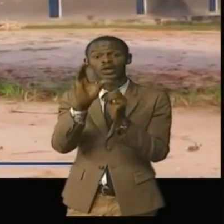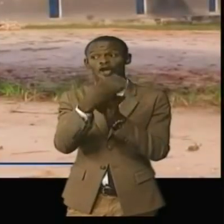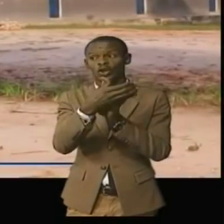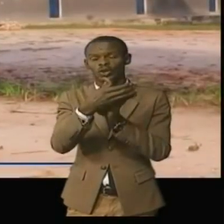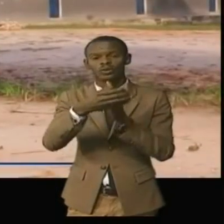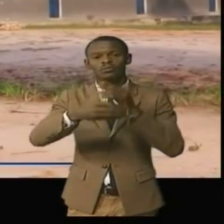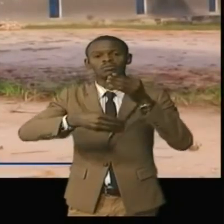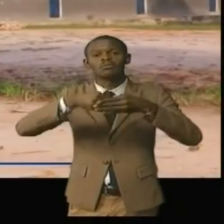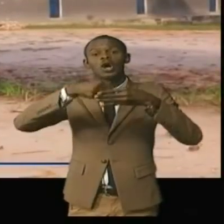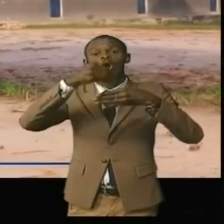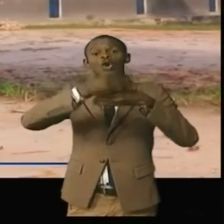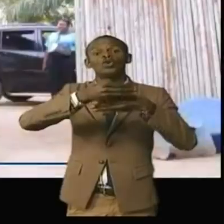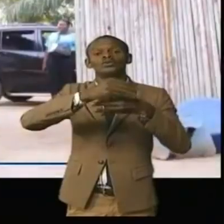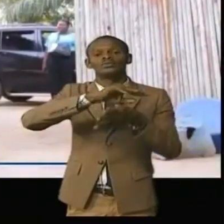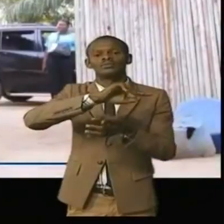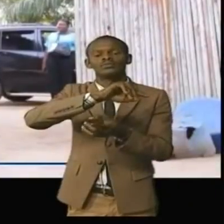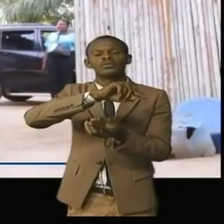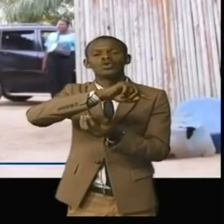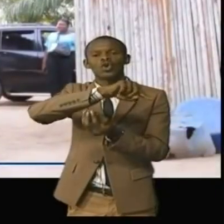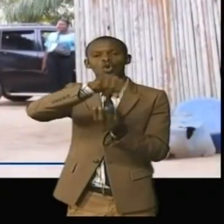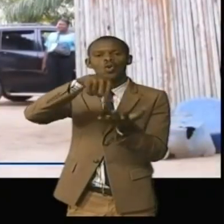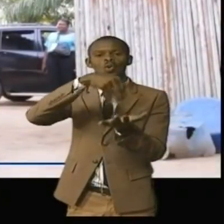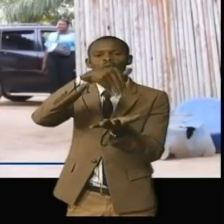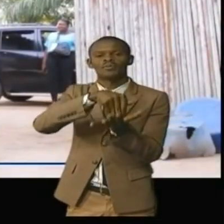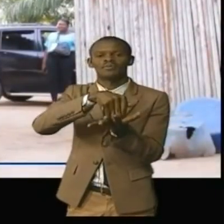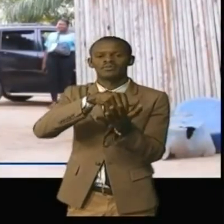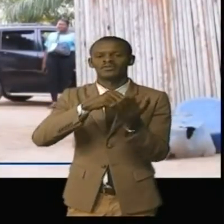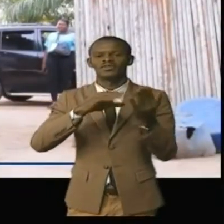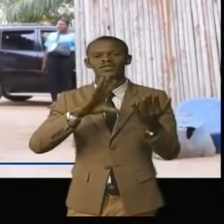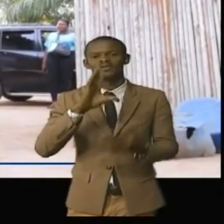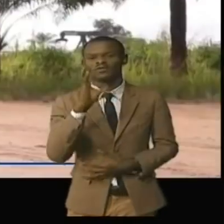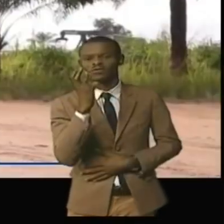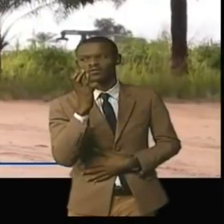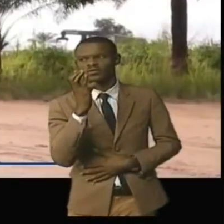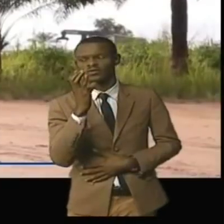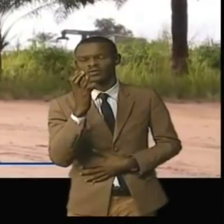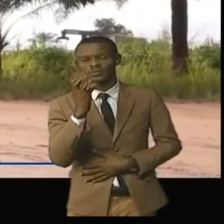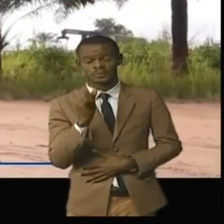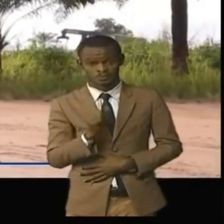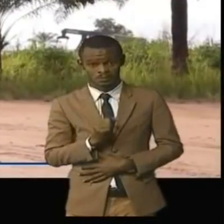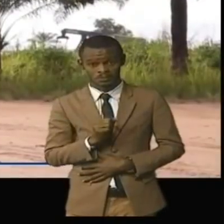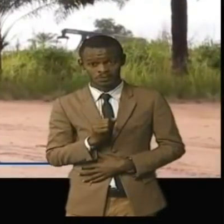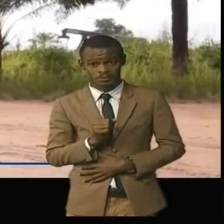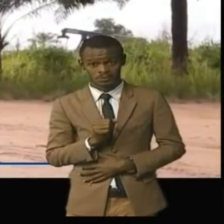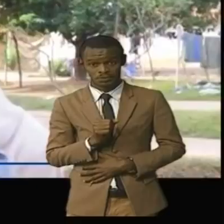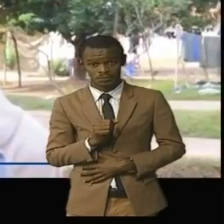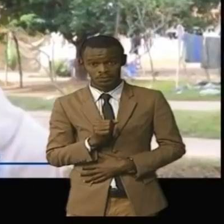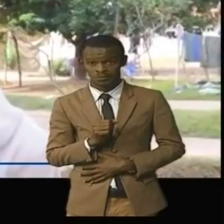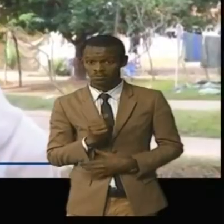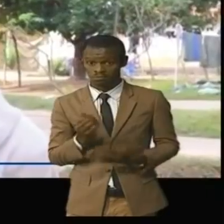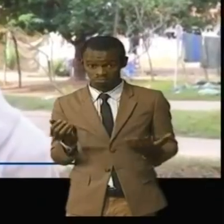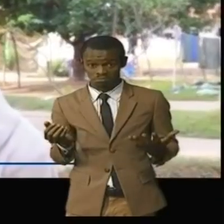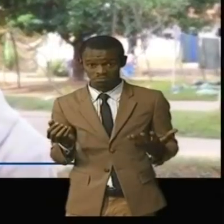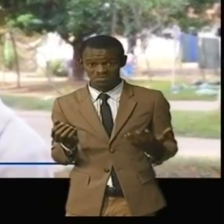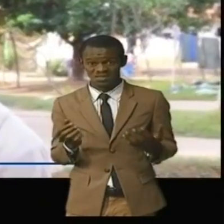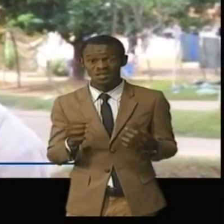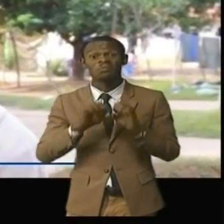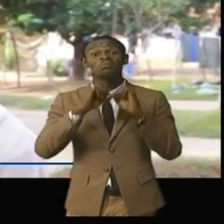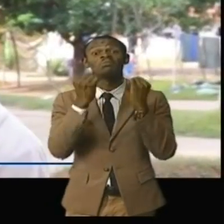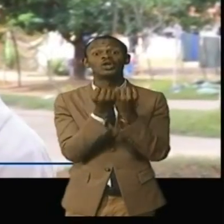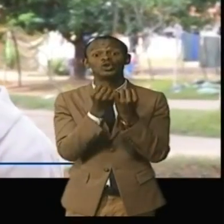village. Qui des villageois et des installations pétrolières sont arrivés les premiers?